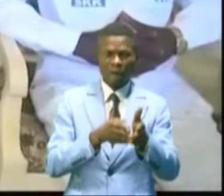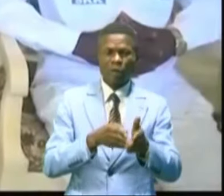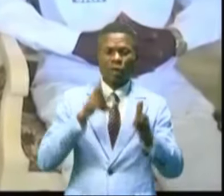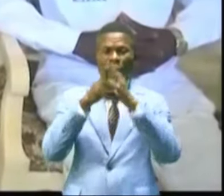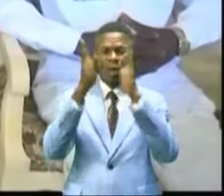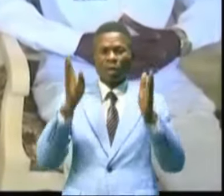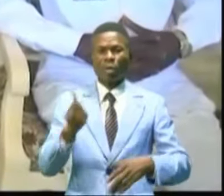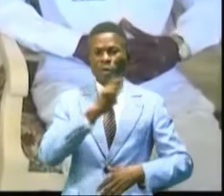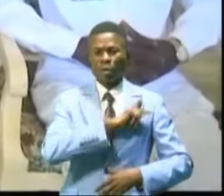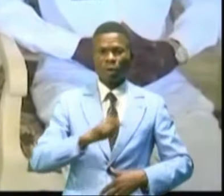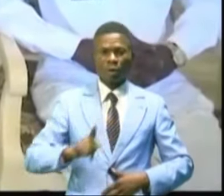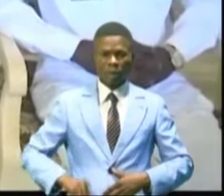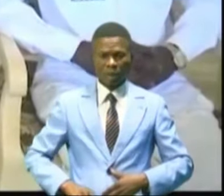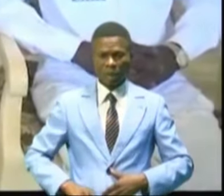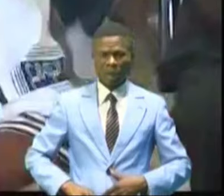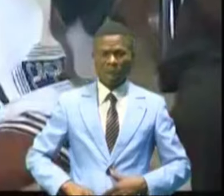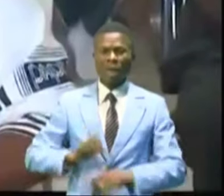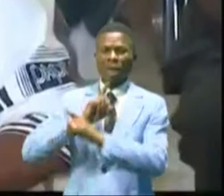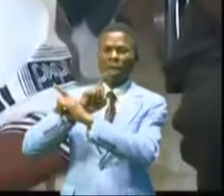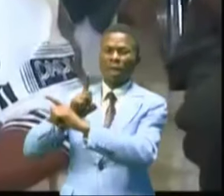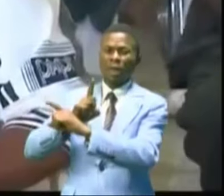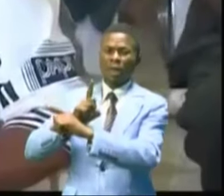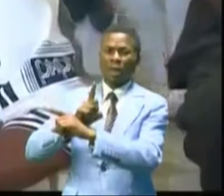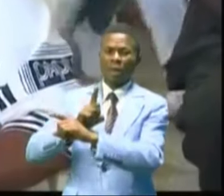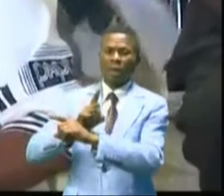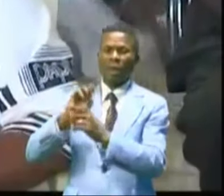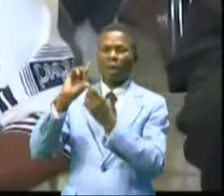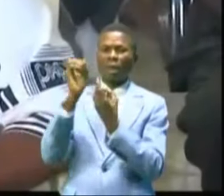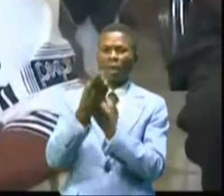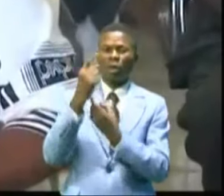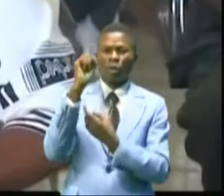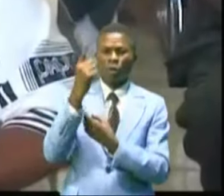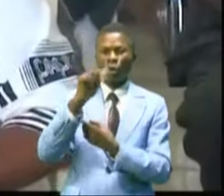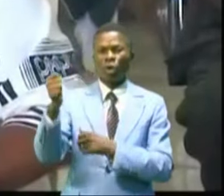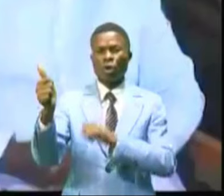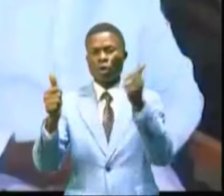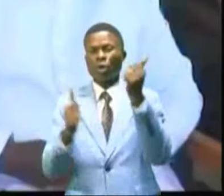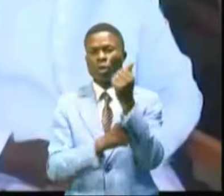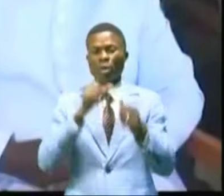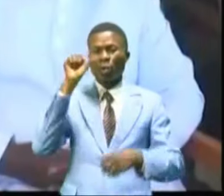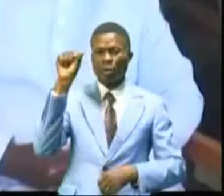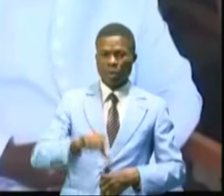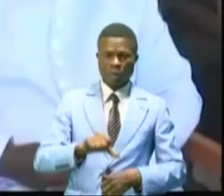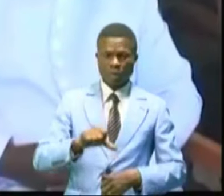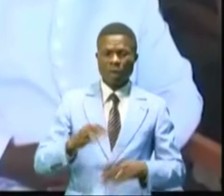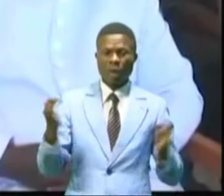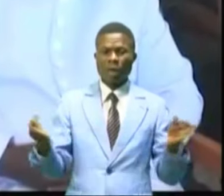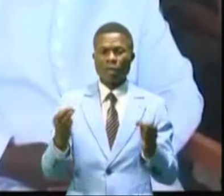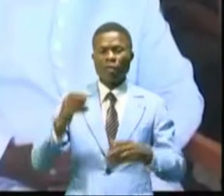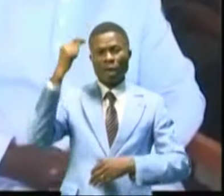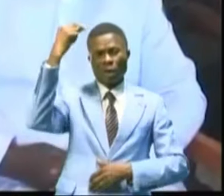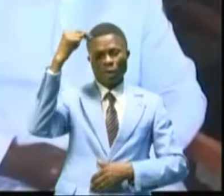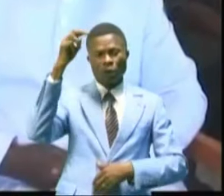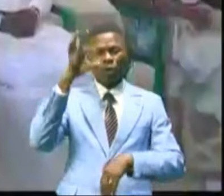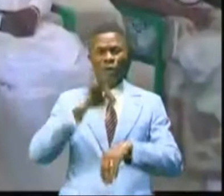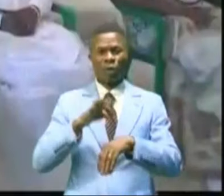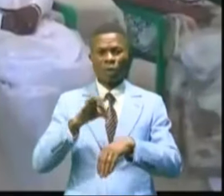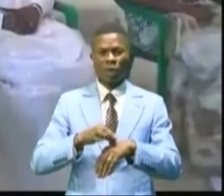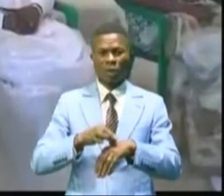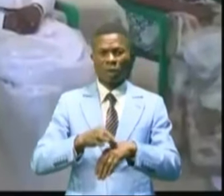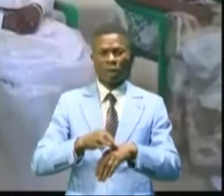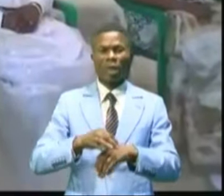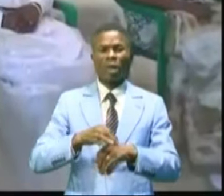qui est celle de contrecarrer les fausses doctrines prêchées par certains missionnaires. Cette fête de Noël était aussi l'occasion pour les